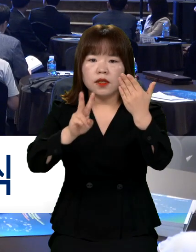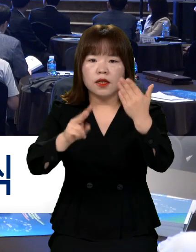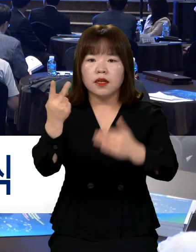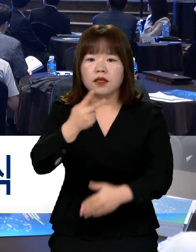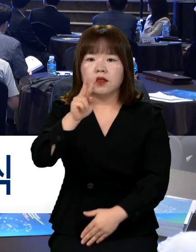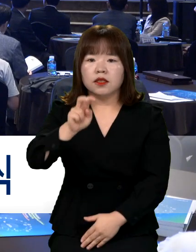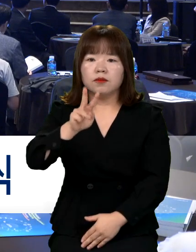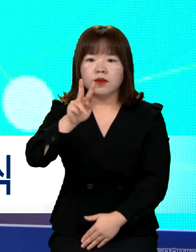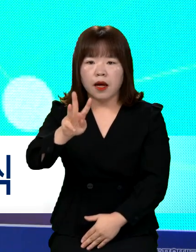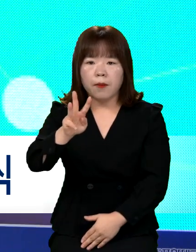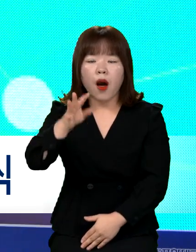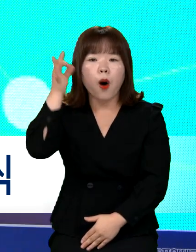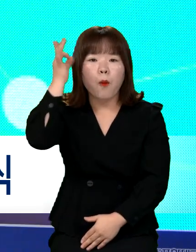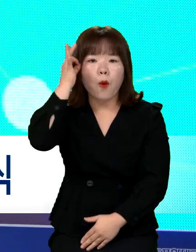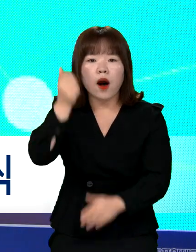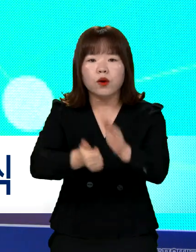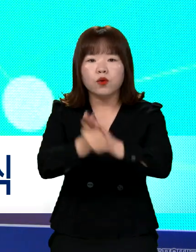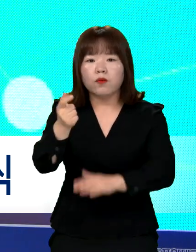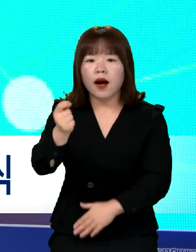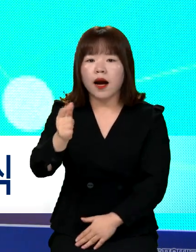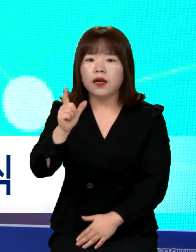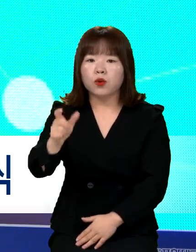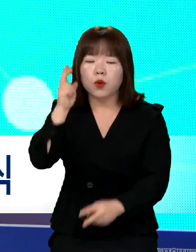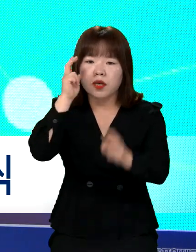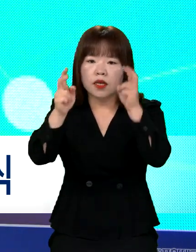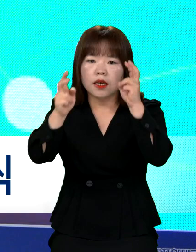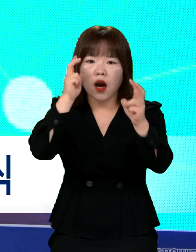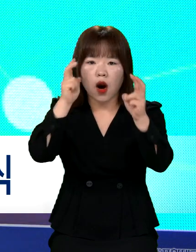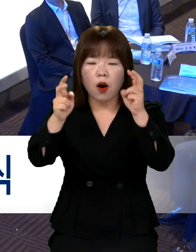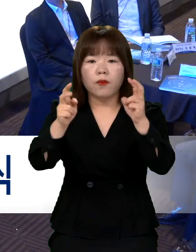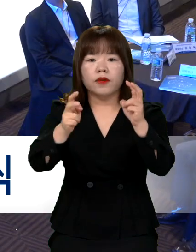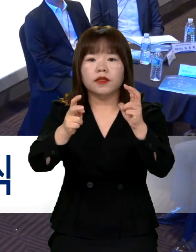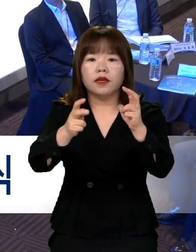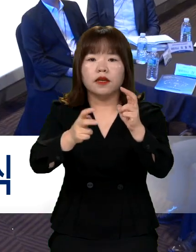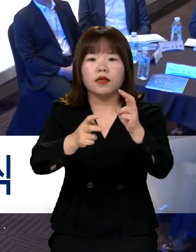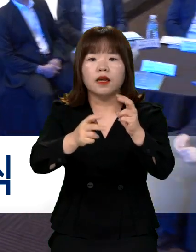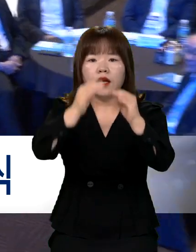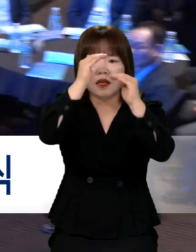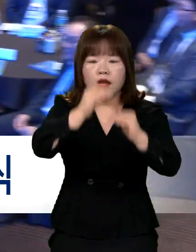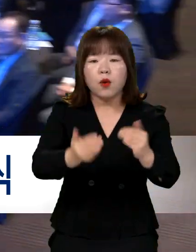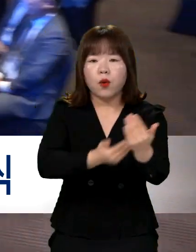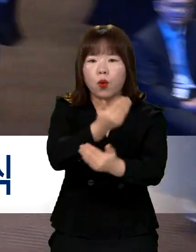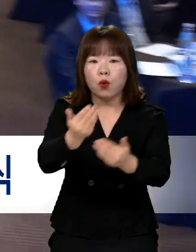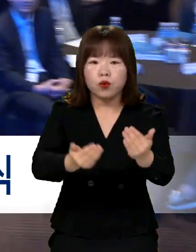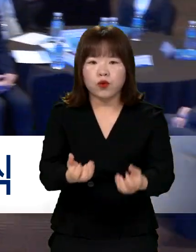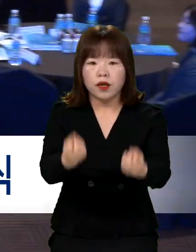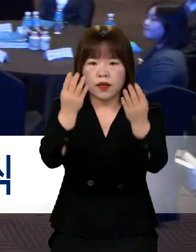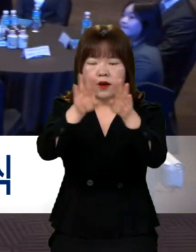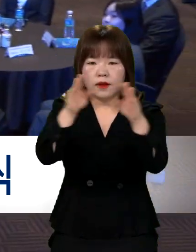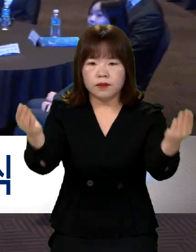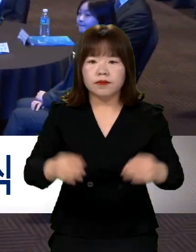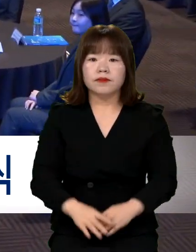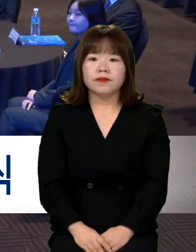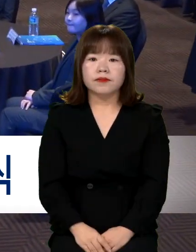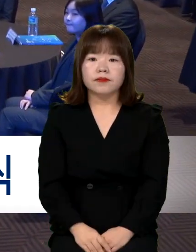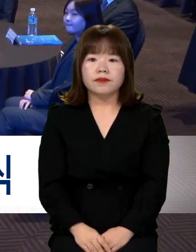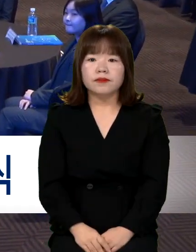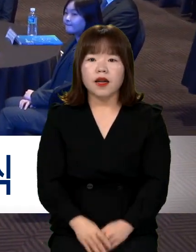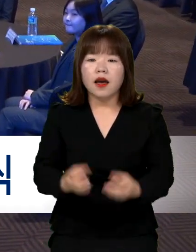포항시는 지난 22일 2023년 포항시 유망 강소기업 성과 공유회 및 지정서 수여식을